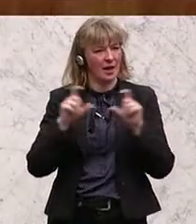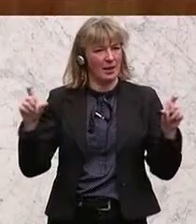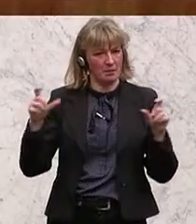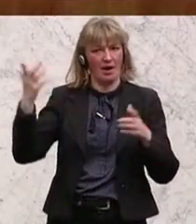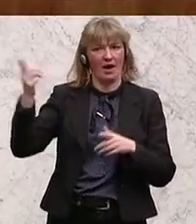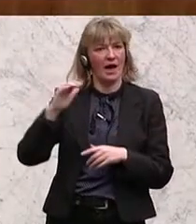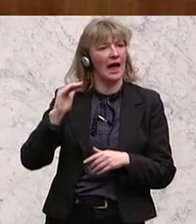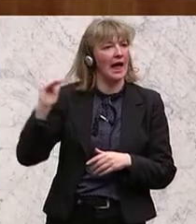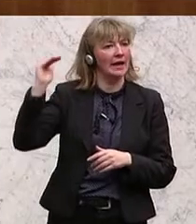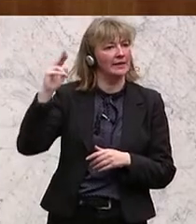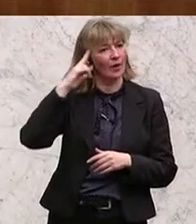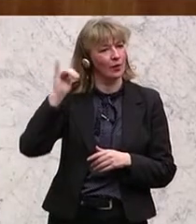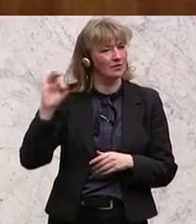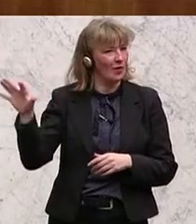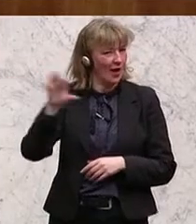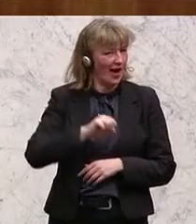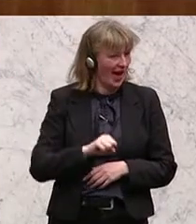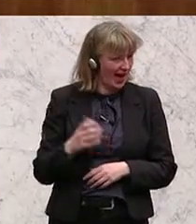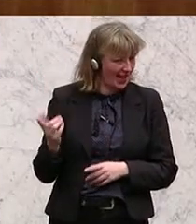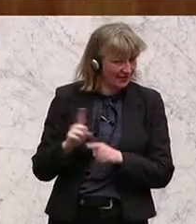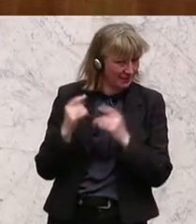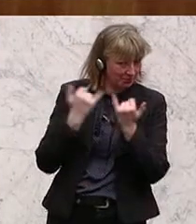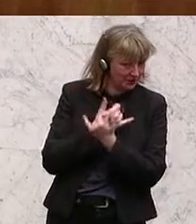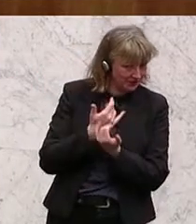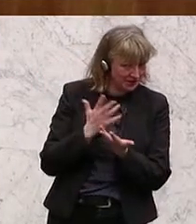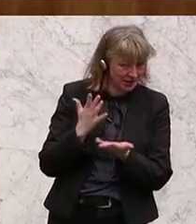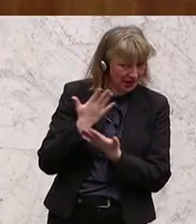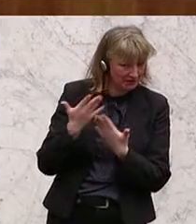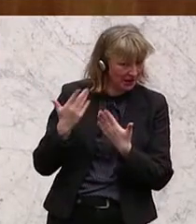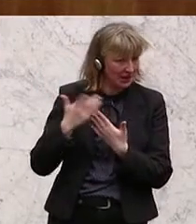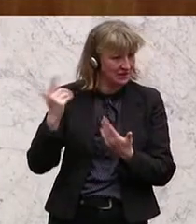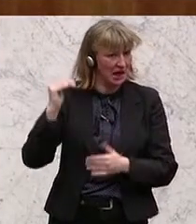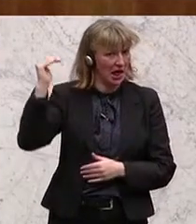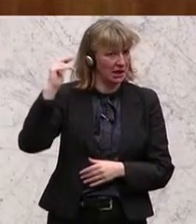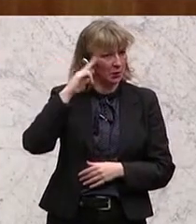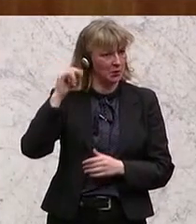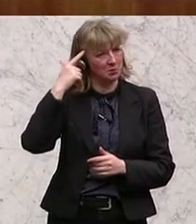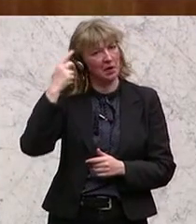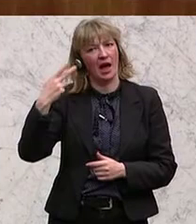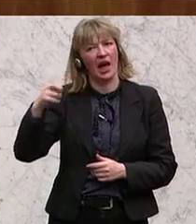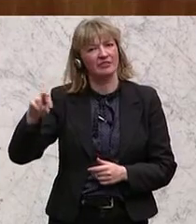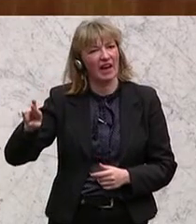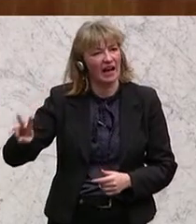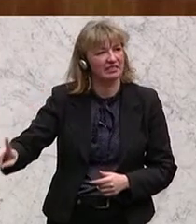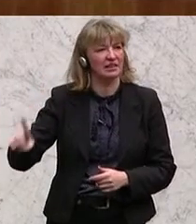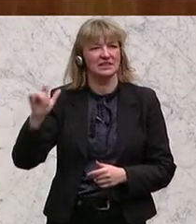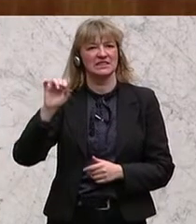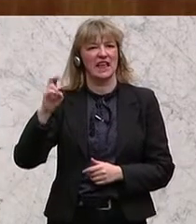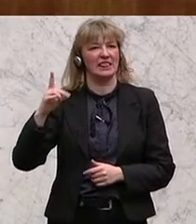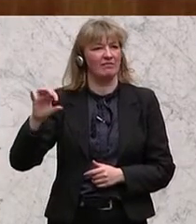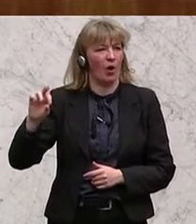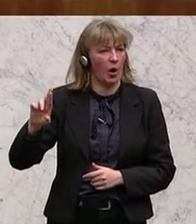Elite-Unis für alle. Elite-Unis, da assoziiert man Harvard, Stanford, amerikanische